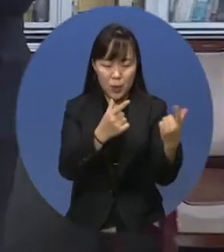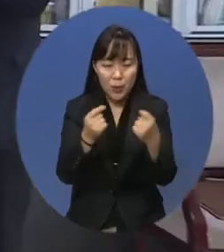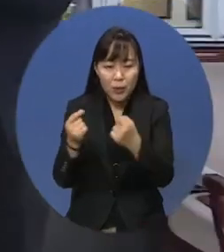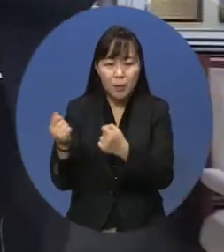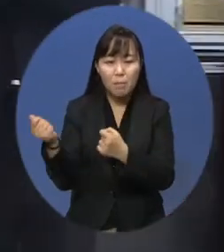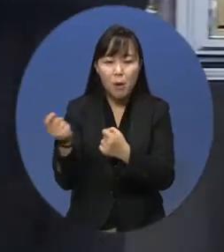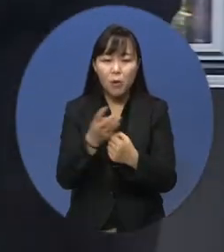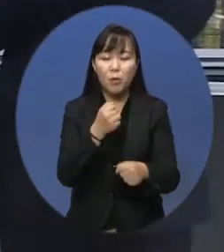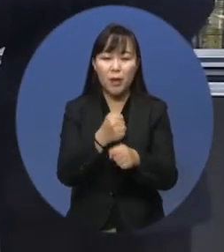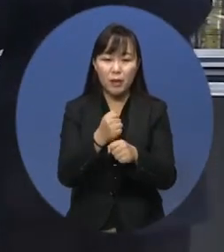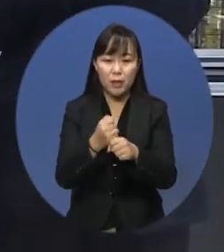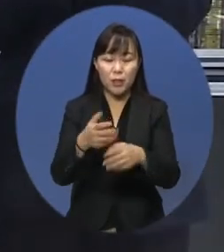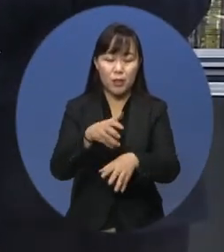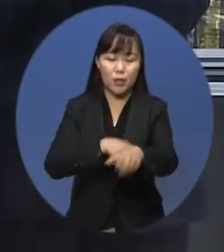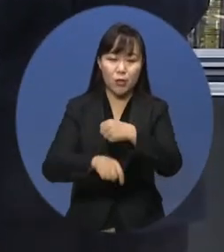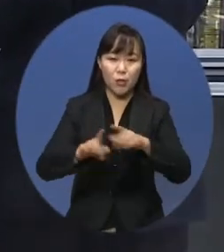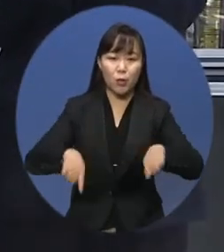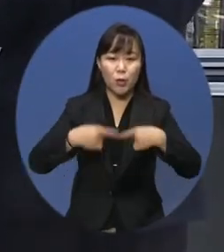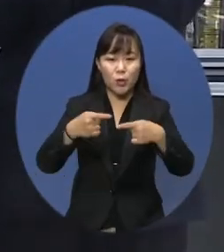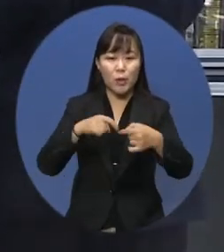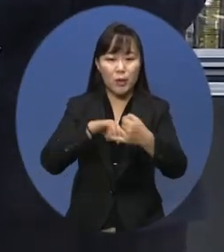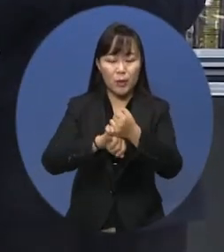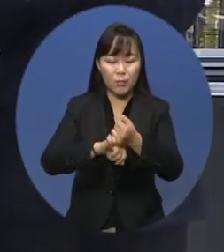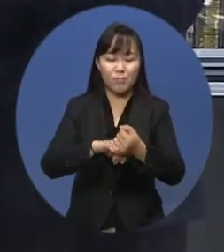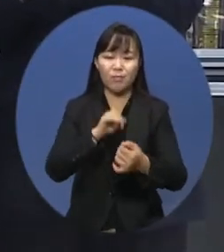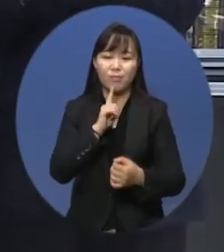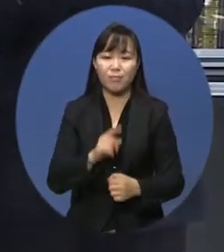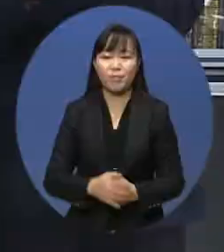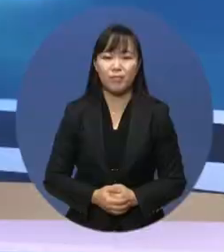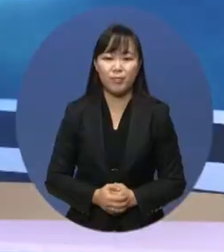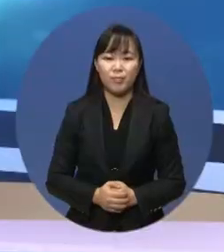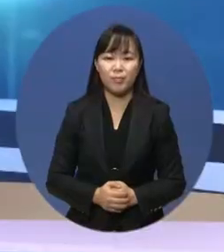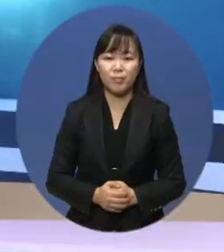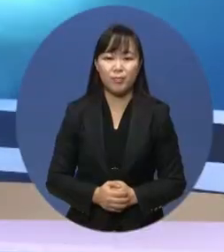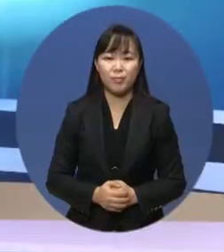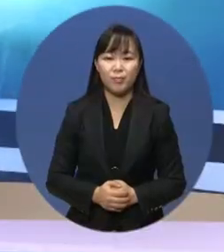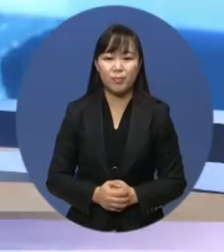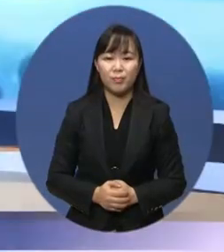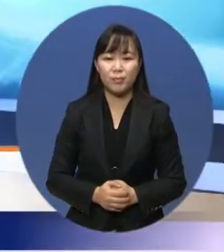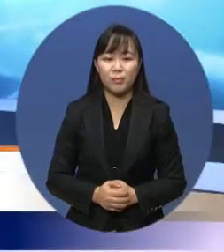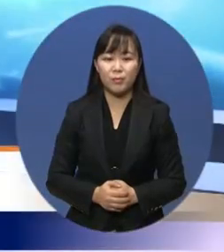캠페인에도 적극 동참할 것이라고 밝혔습니다.